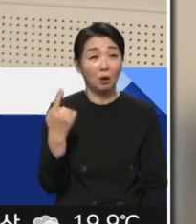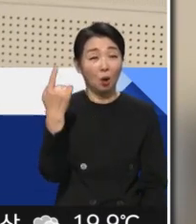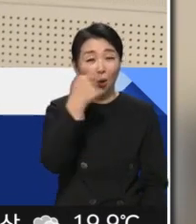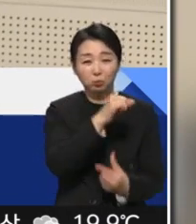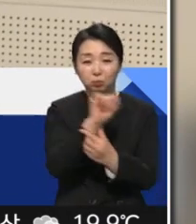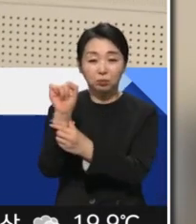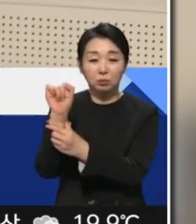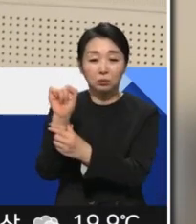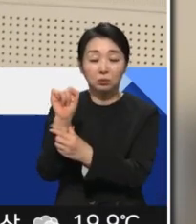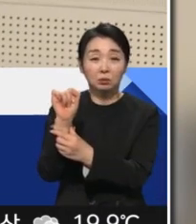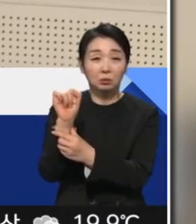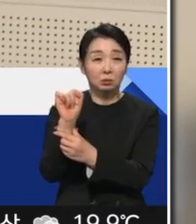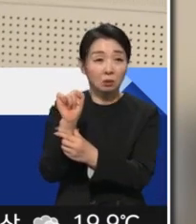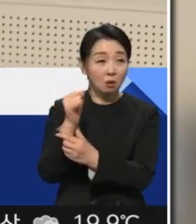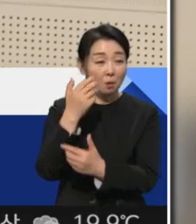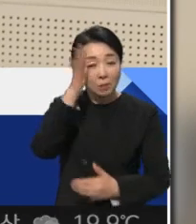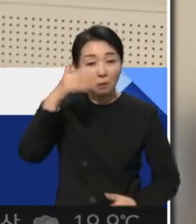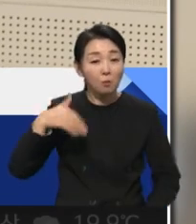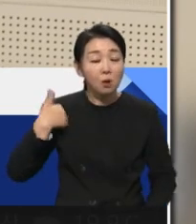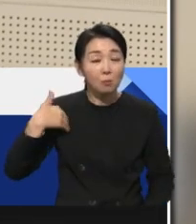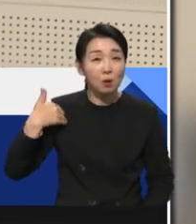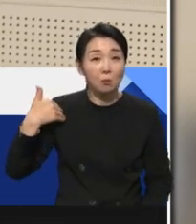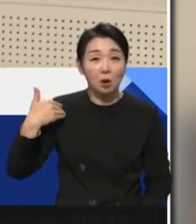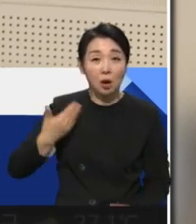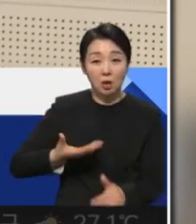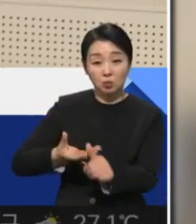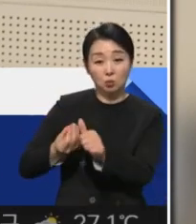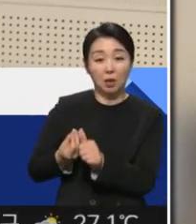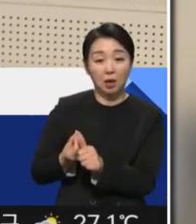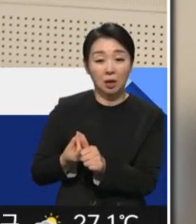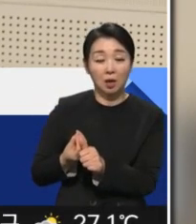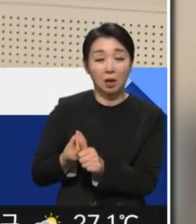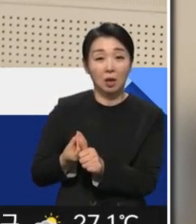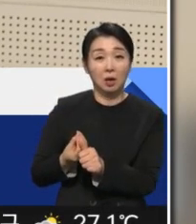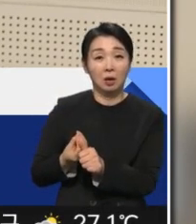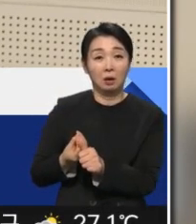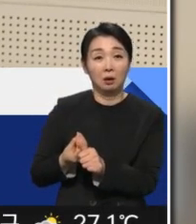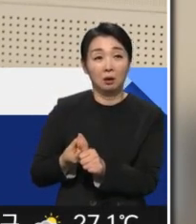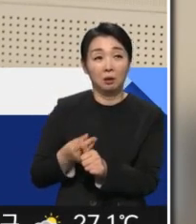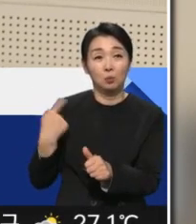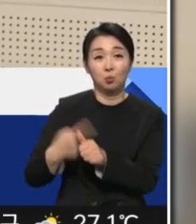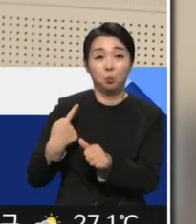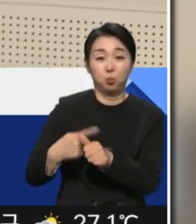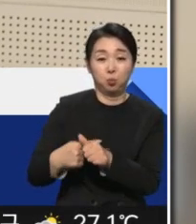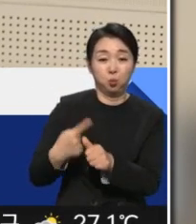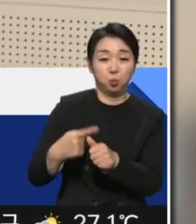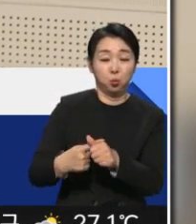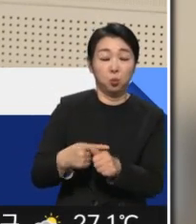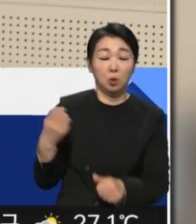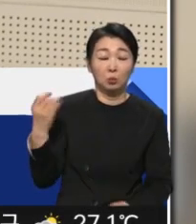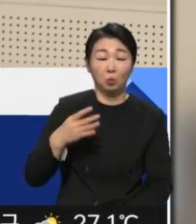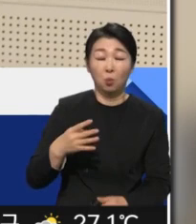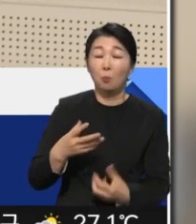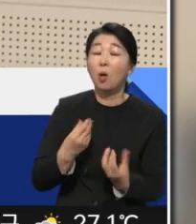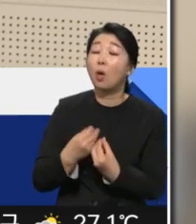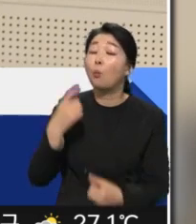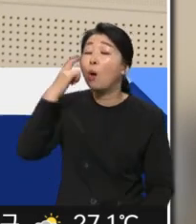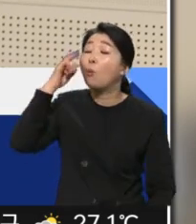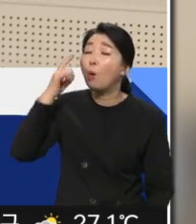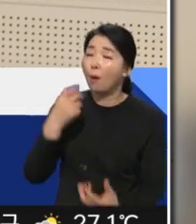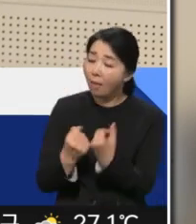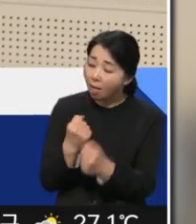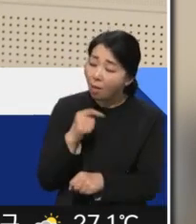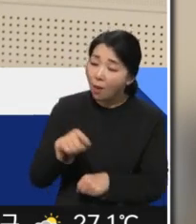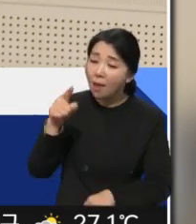되면서 모르시는 분들이 그 방에 초대를 해서 저희한테 뭔가 욕설 또는 뭐 해명을 요구하는 왜 이런